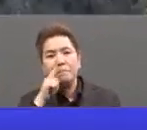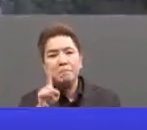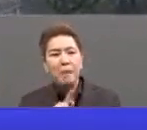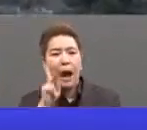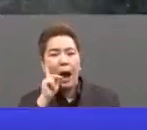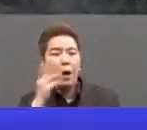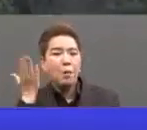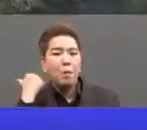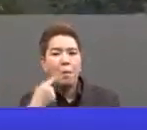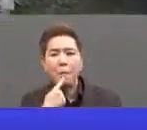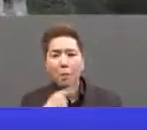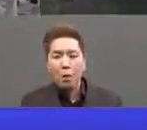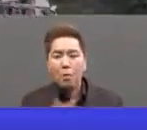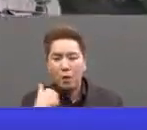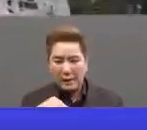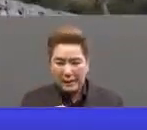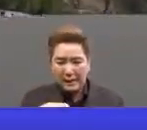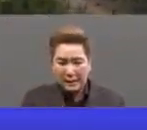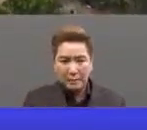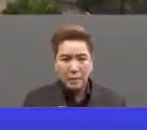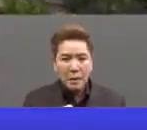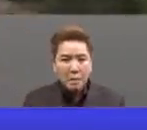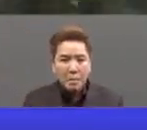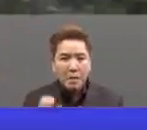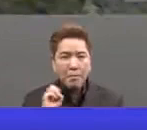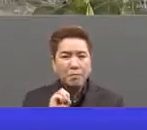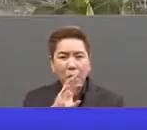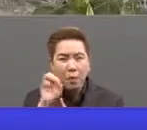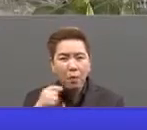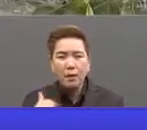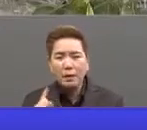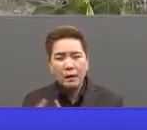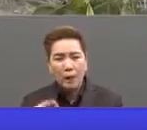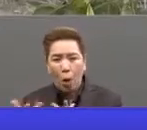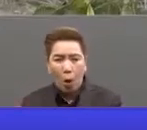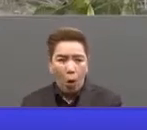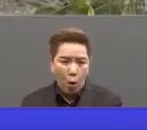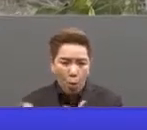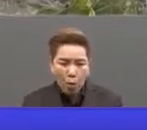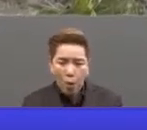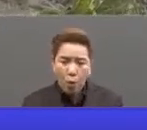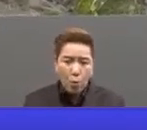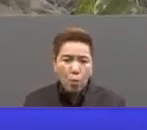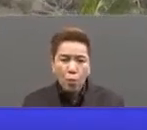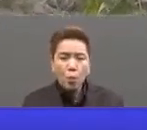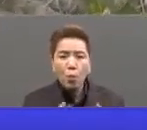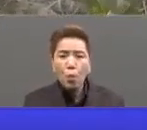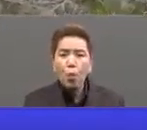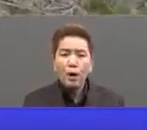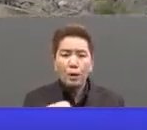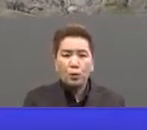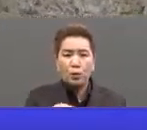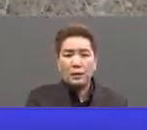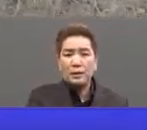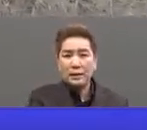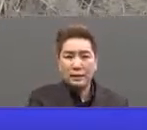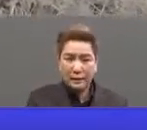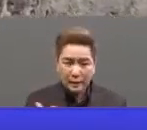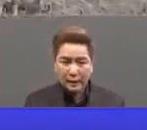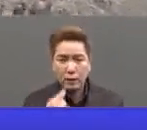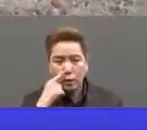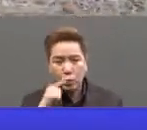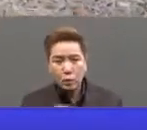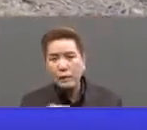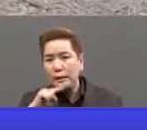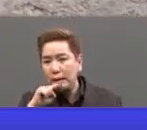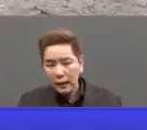การฟื้นฟูสภาพพื้นที่ด้วยค่ะในขณะที่ประชาชนจิตอาสาก็ออกมาต่างที่จะมาช่วย